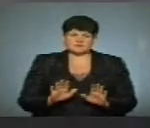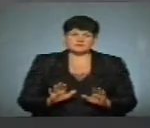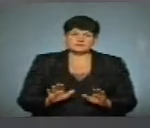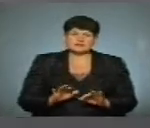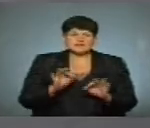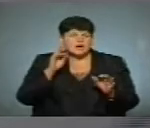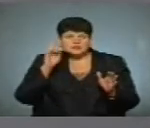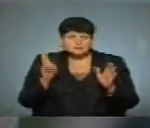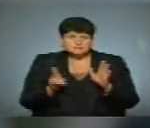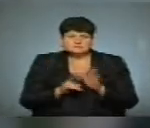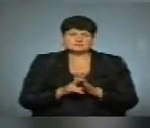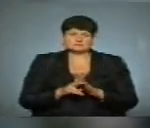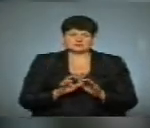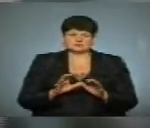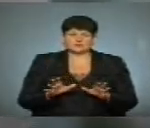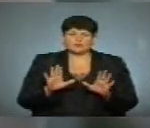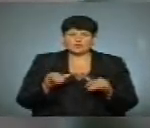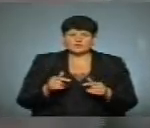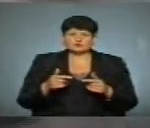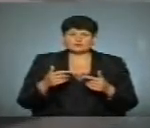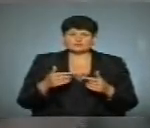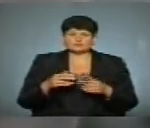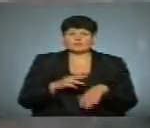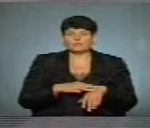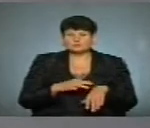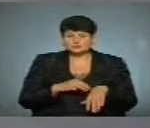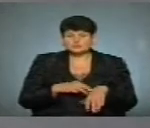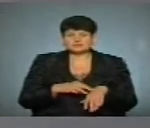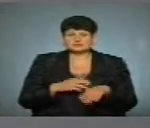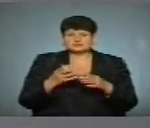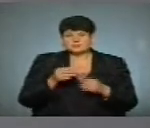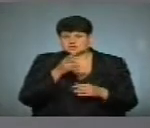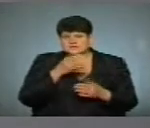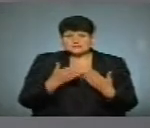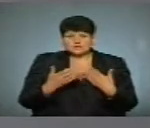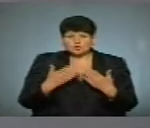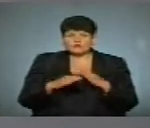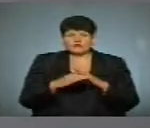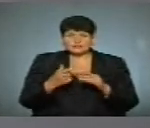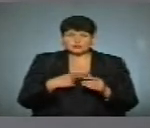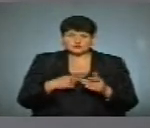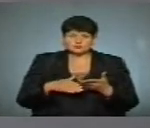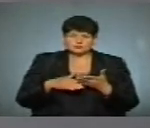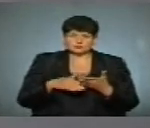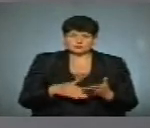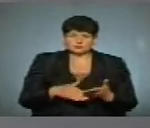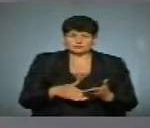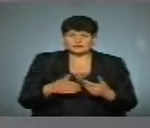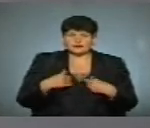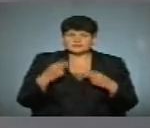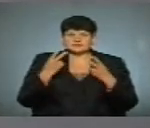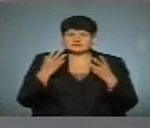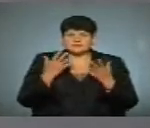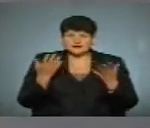ніякої непокори не чинив. Потім згодом самі патрульні, ще під час діалогу викликали собі підмогу, бо вони, я не